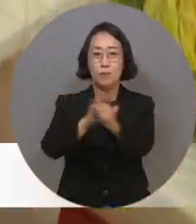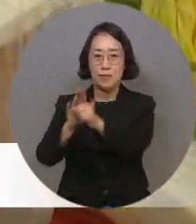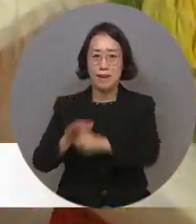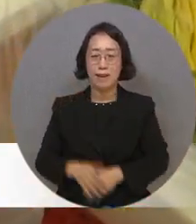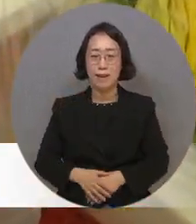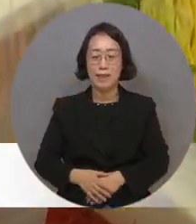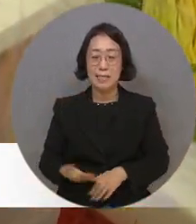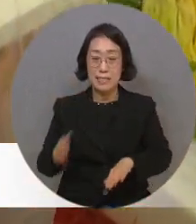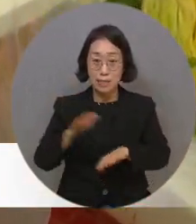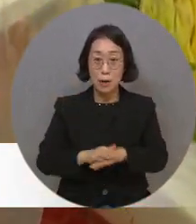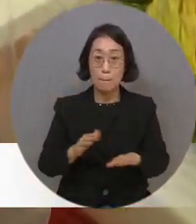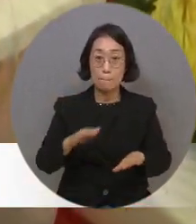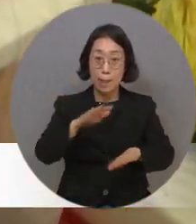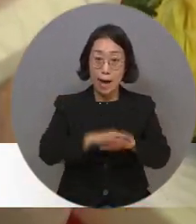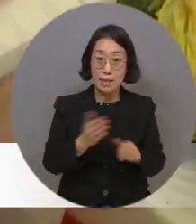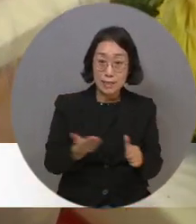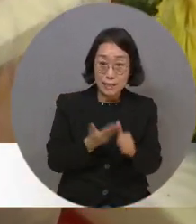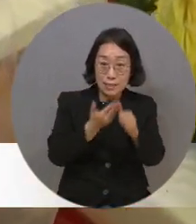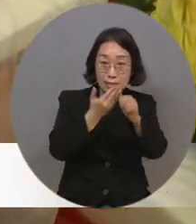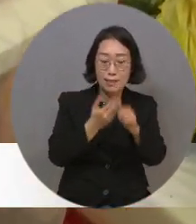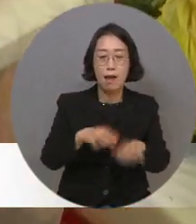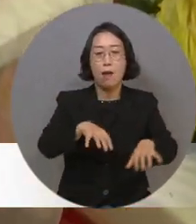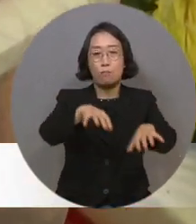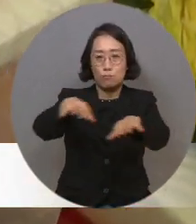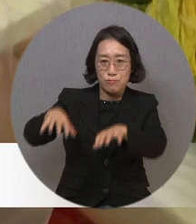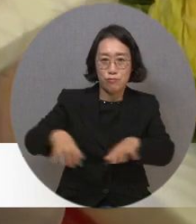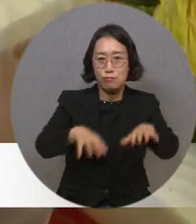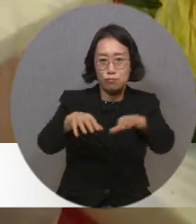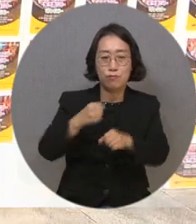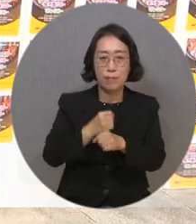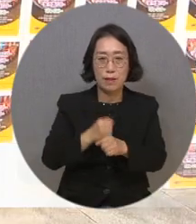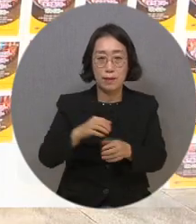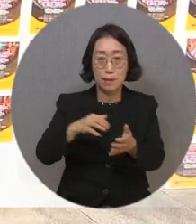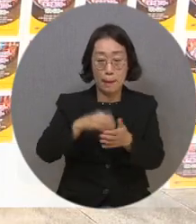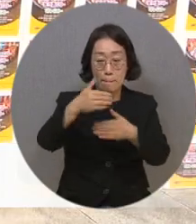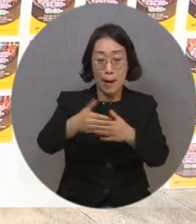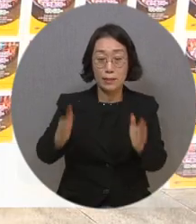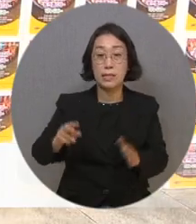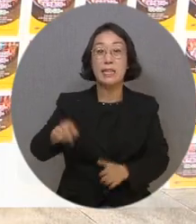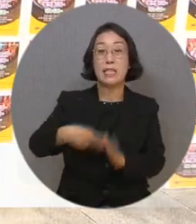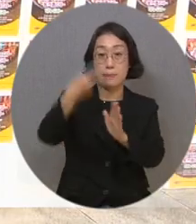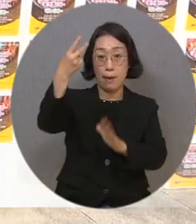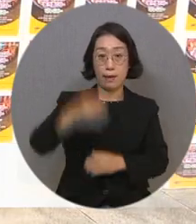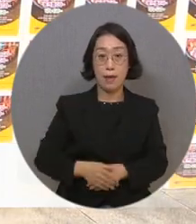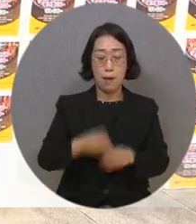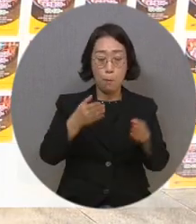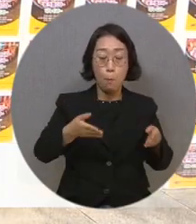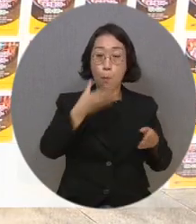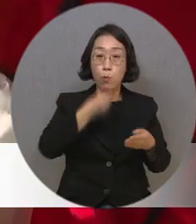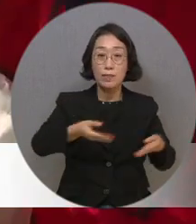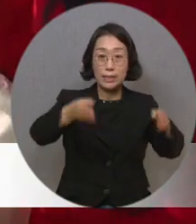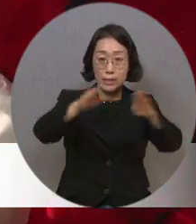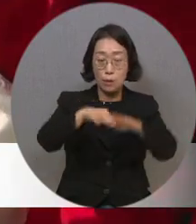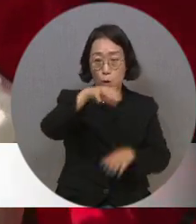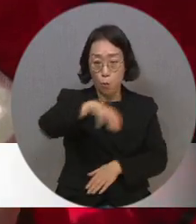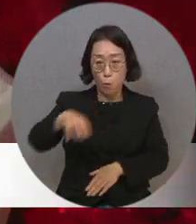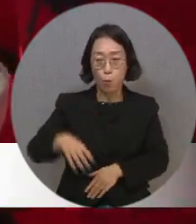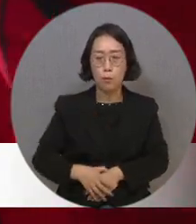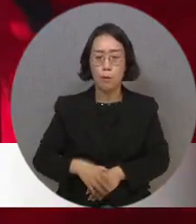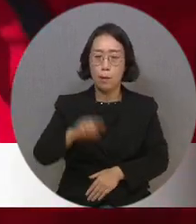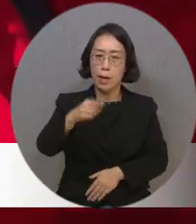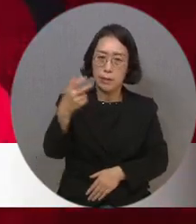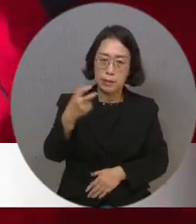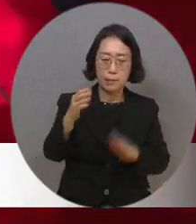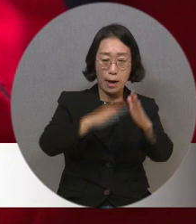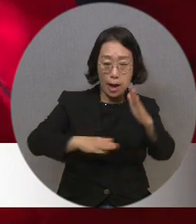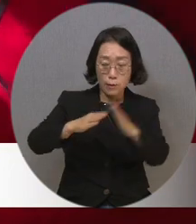전남에서 직접 재배한 배추와 재료로 버무린 김장김치 200박스는 사회복지시설 3개소를 비롯해 도내